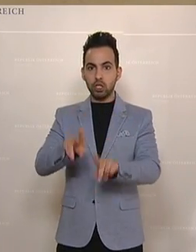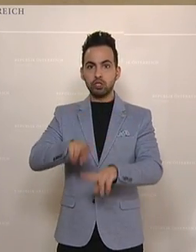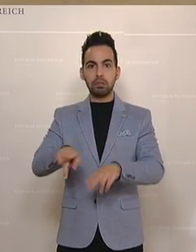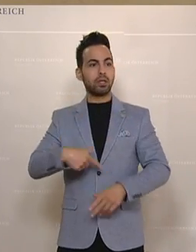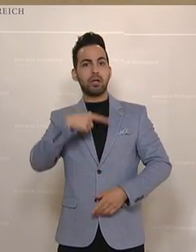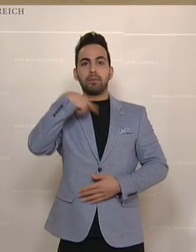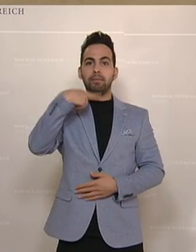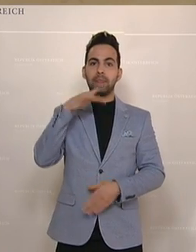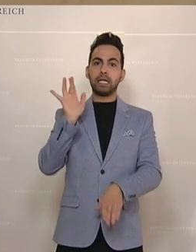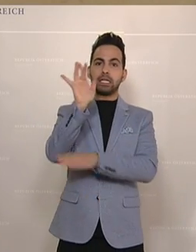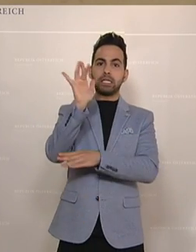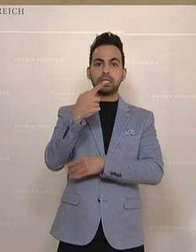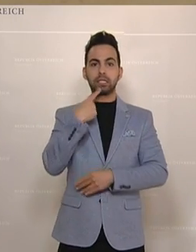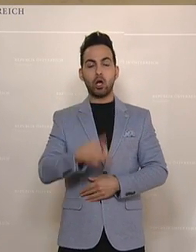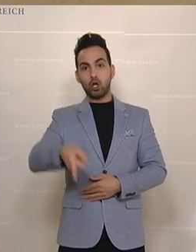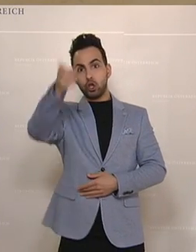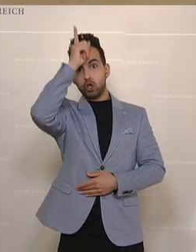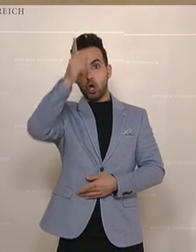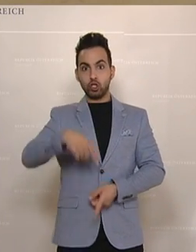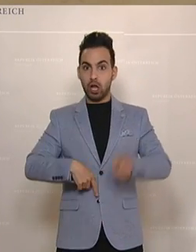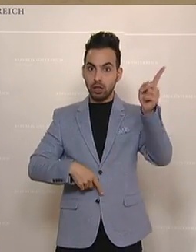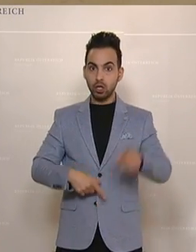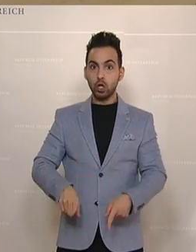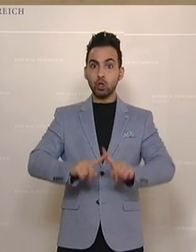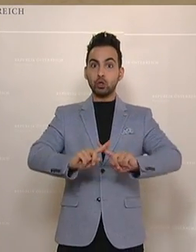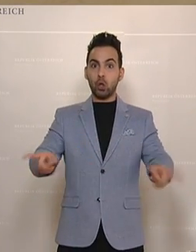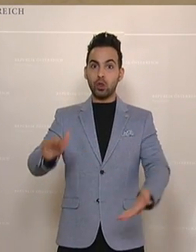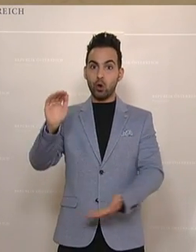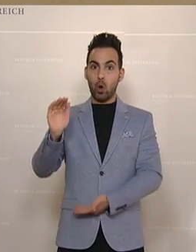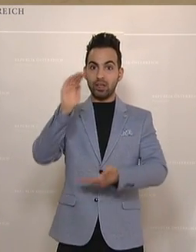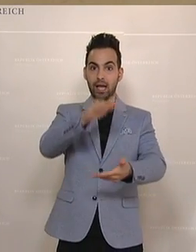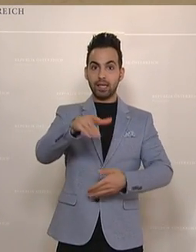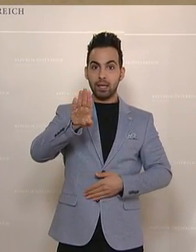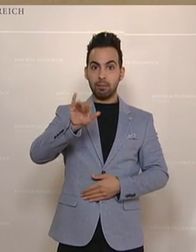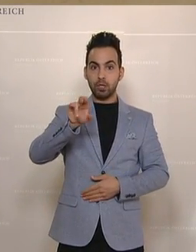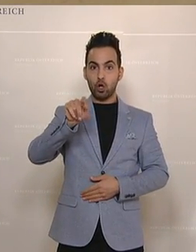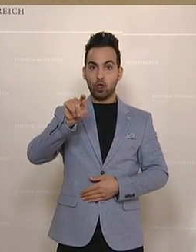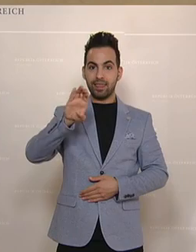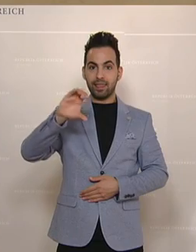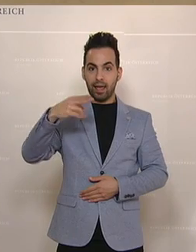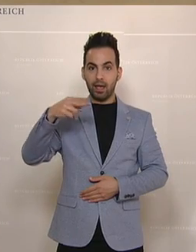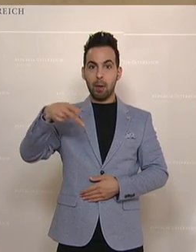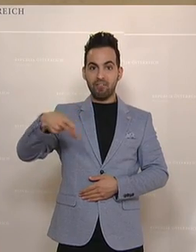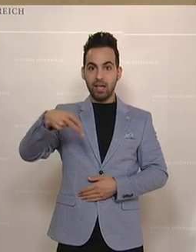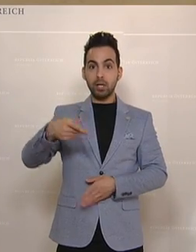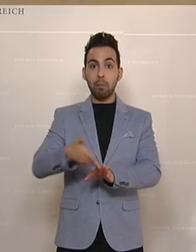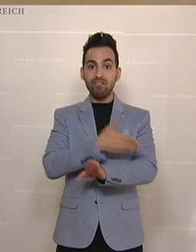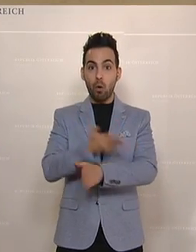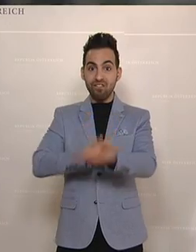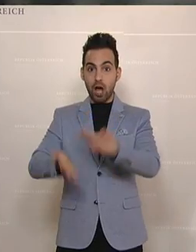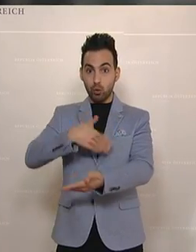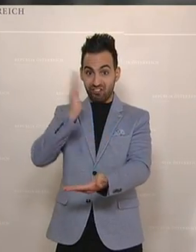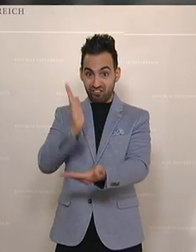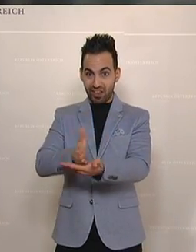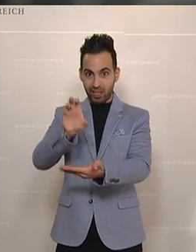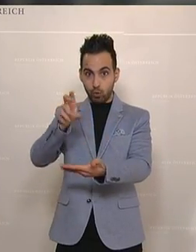wurde, dass Deutschland zum Beispiel Sonderkontingente von BioNTech-Pfizer-Impfstoff hatte, die es sich schon gesichert hatte, bevor die Verhandlungen mit